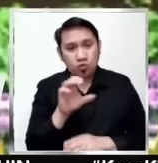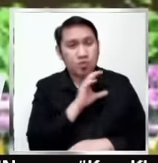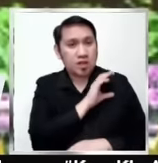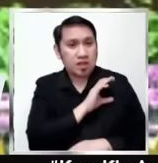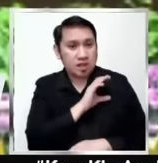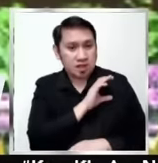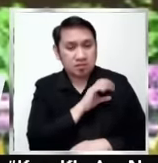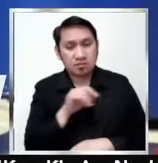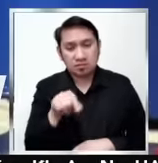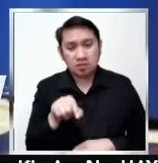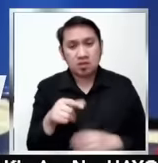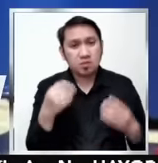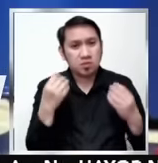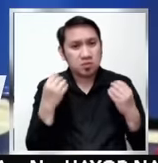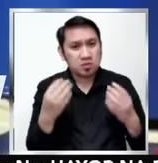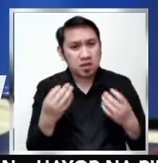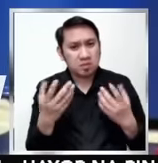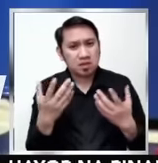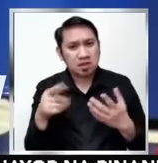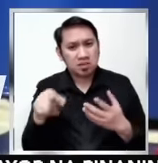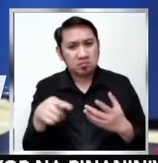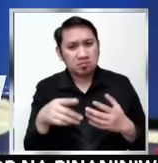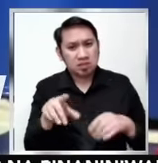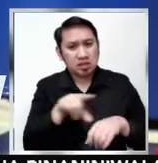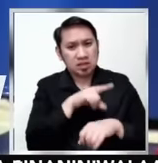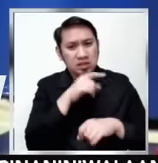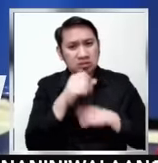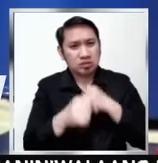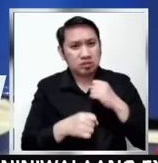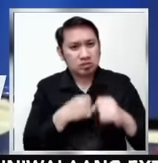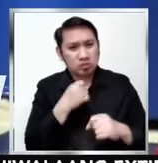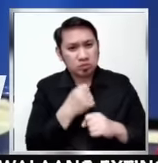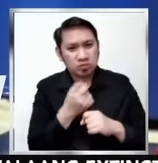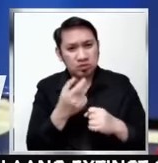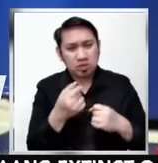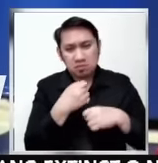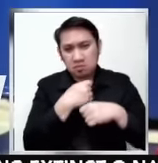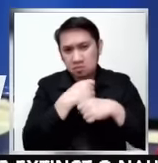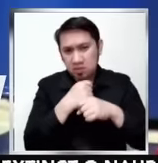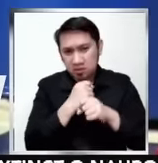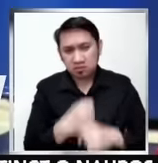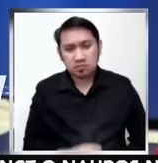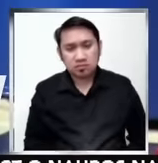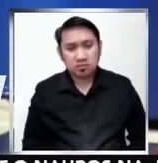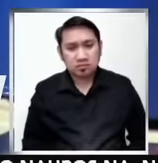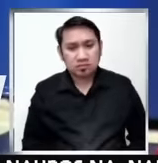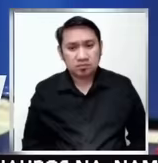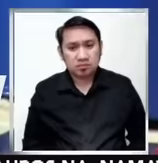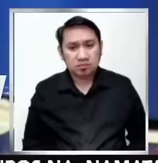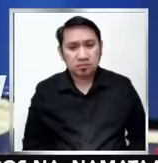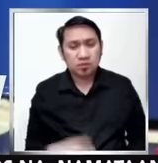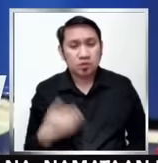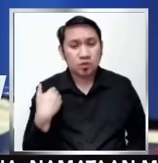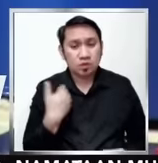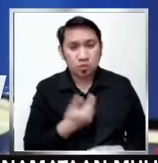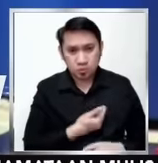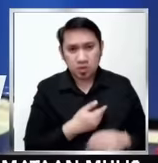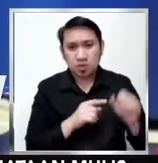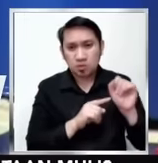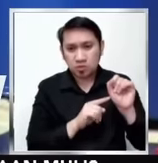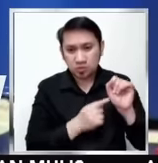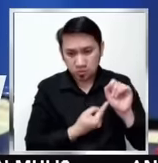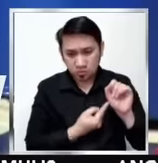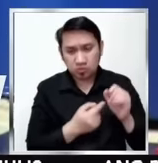ilang dekada nang binubuo. The progress has been rather slow, unfortunately. And so we've taken the initiative to